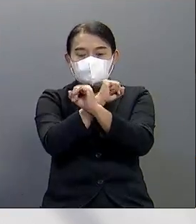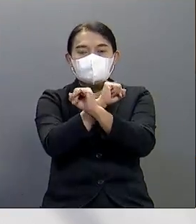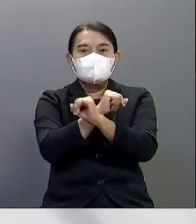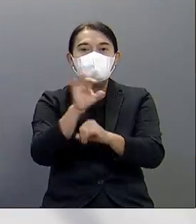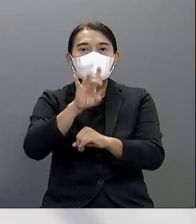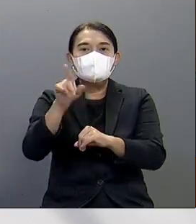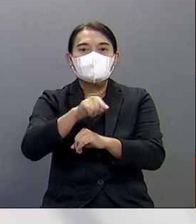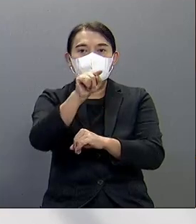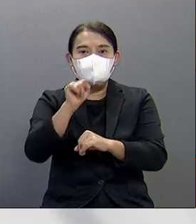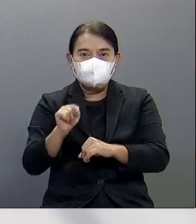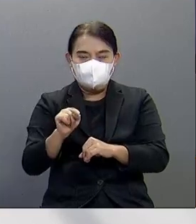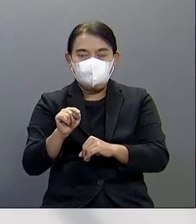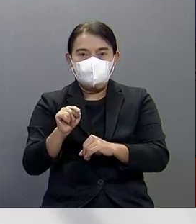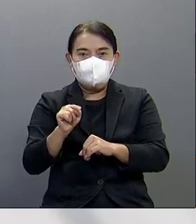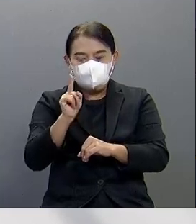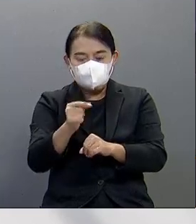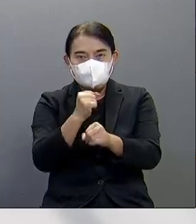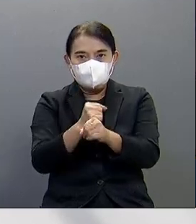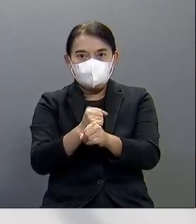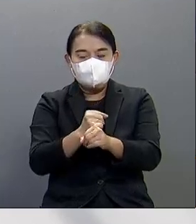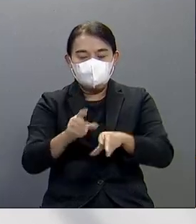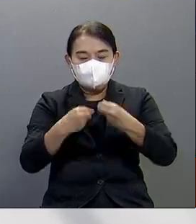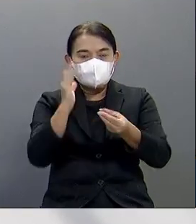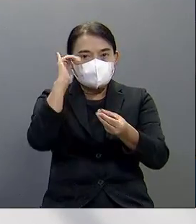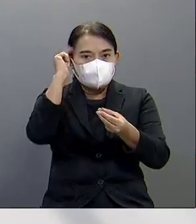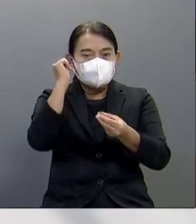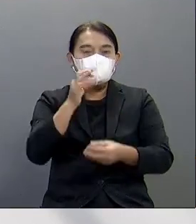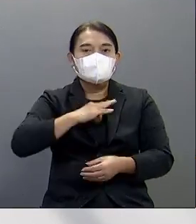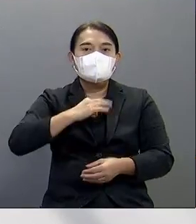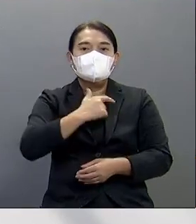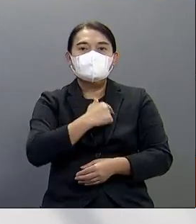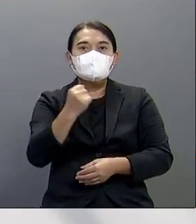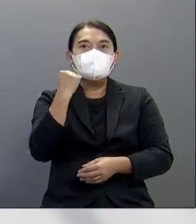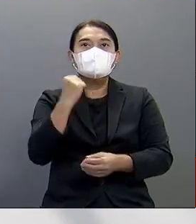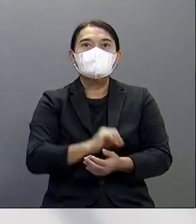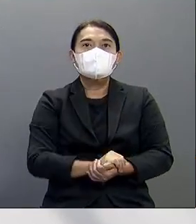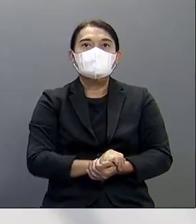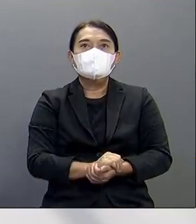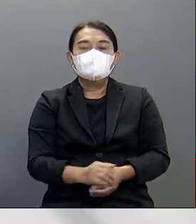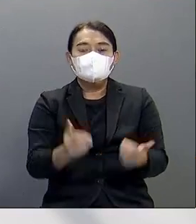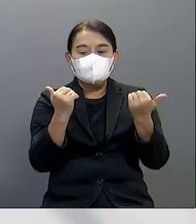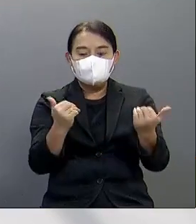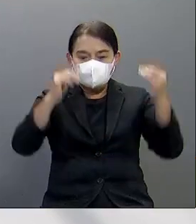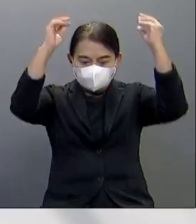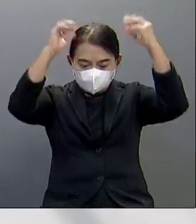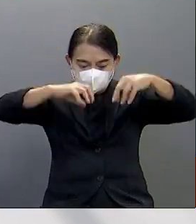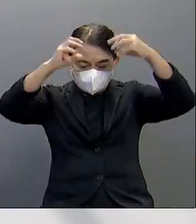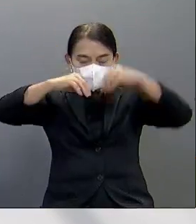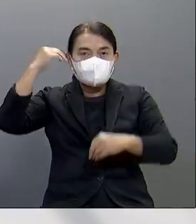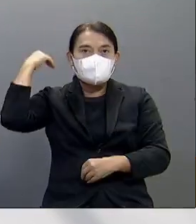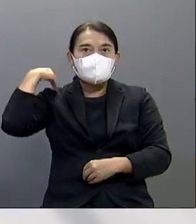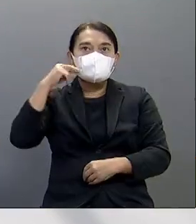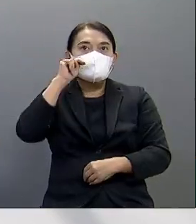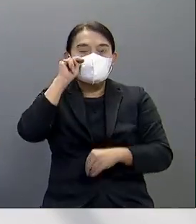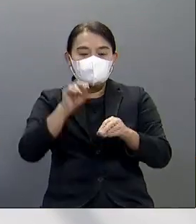ให้ใกล้เคียงที่สุดนะครับเพื่อสร้างความมั่นใจผู้ปกครองครับ ค่ะแต่ถ้าเกิดว่าช่วงนี้ยังมีฝนตกอีกแล้วเจอน้ำท่วมอีกค่ะใน